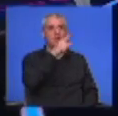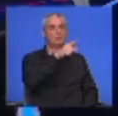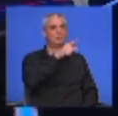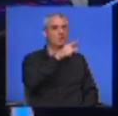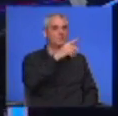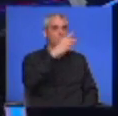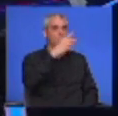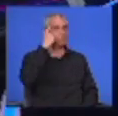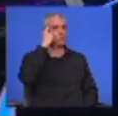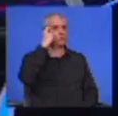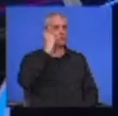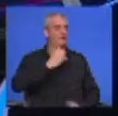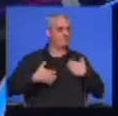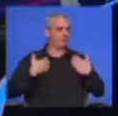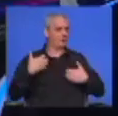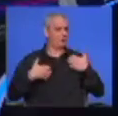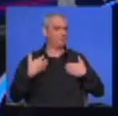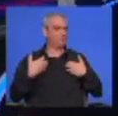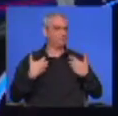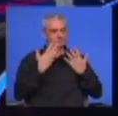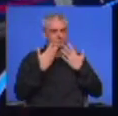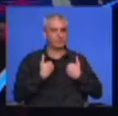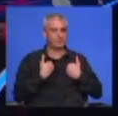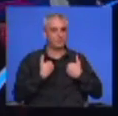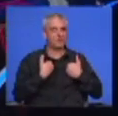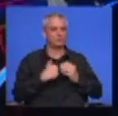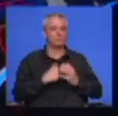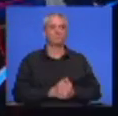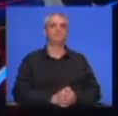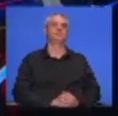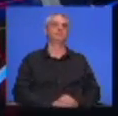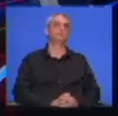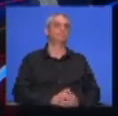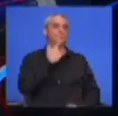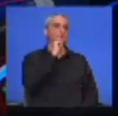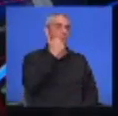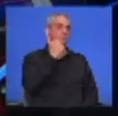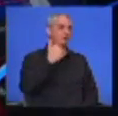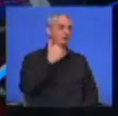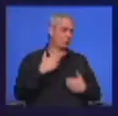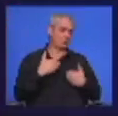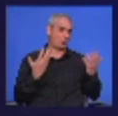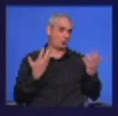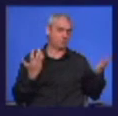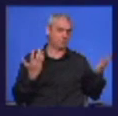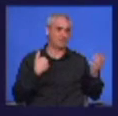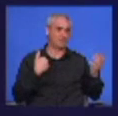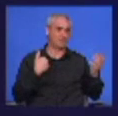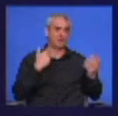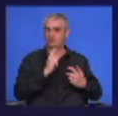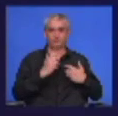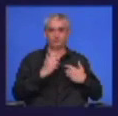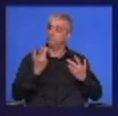מודאג וכועס, שתף אותנו. קודם כל אני לא כועס, אני אדם שלא כועס. זה בו.